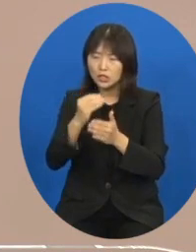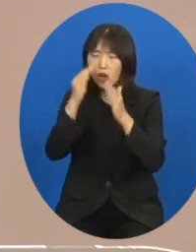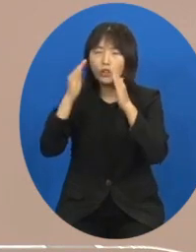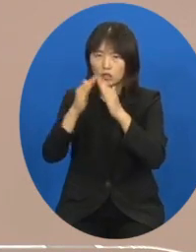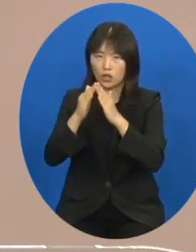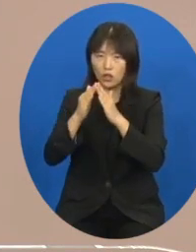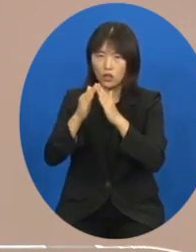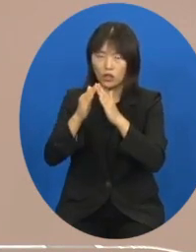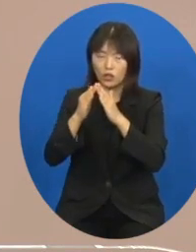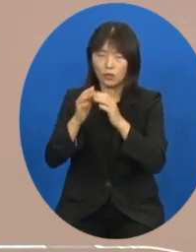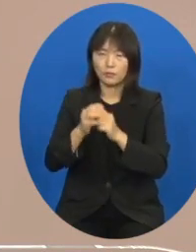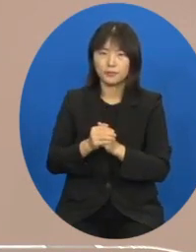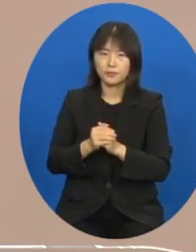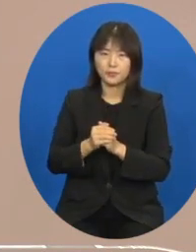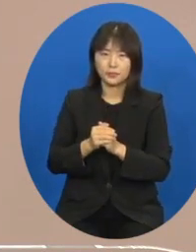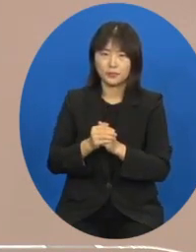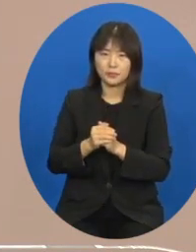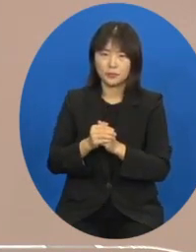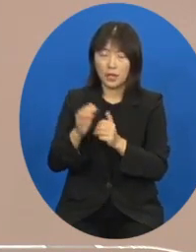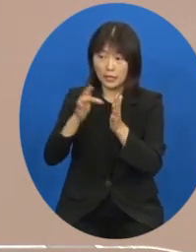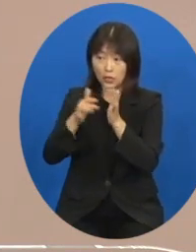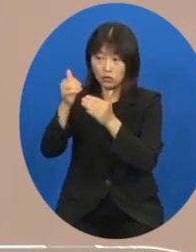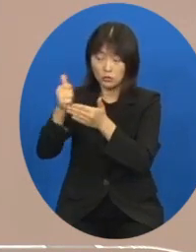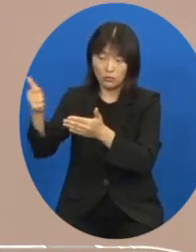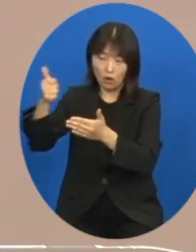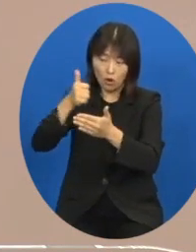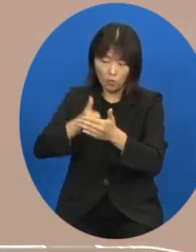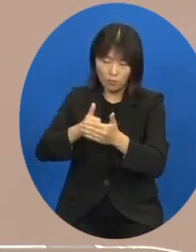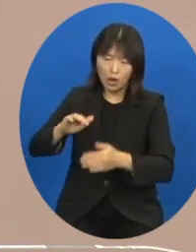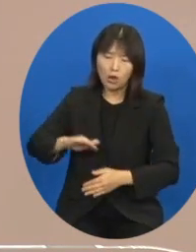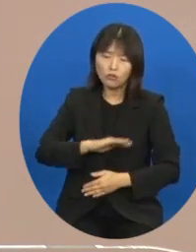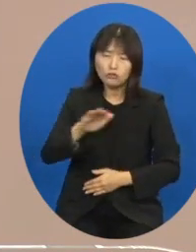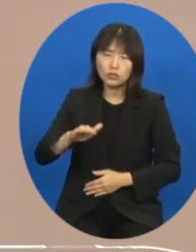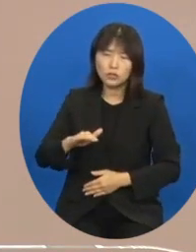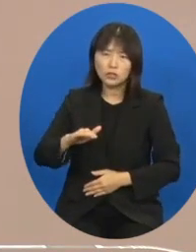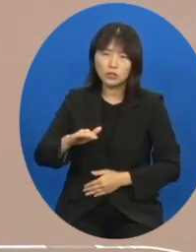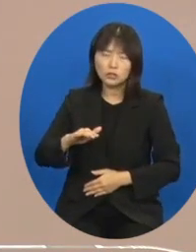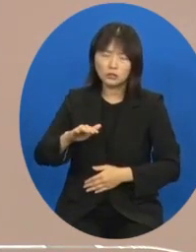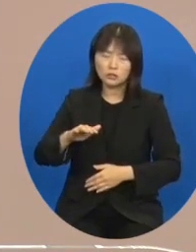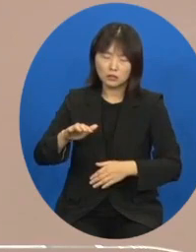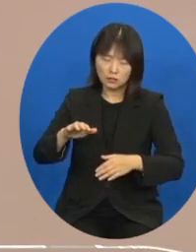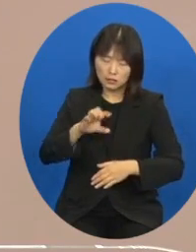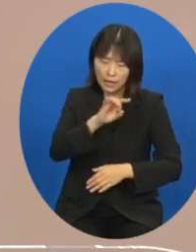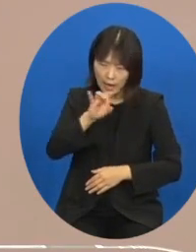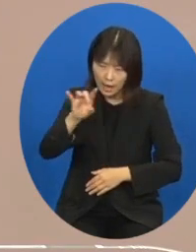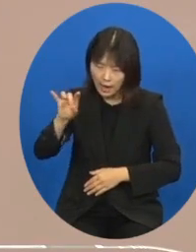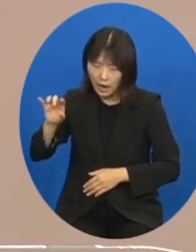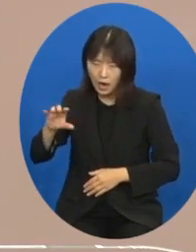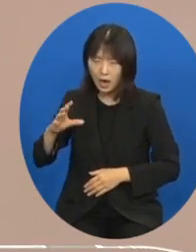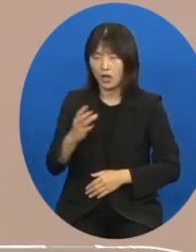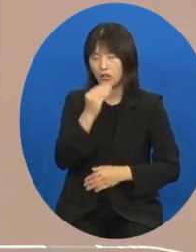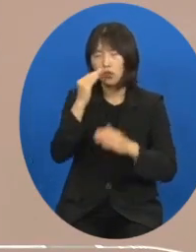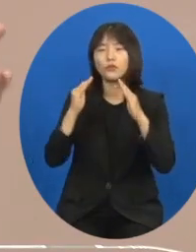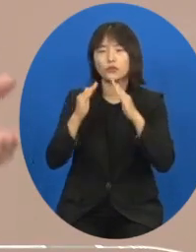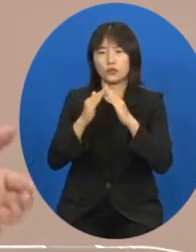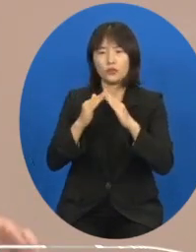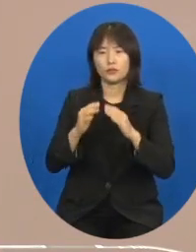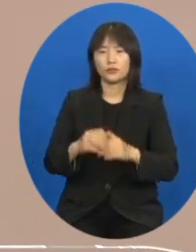그리고 그 예수님을 영접한 우리가 성전인 거예요. 우리 한 사람 한 사람이 성전이에요.